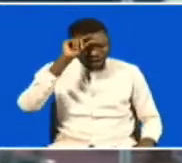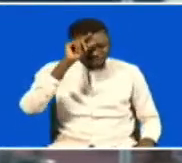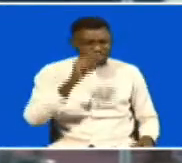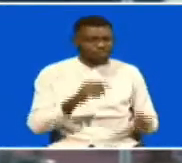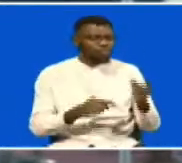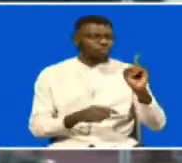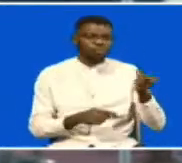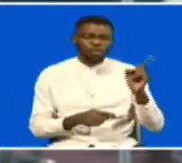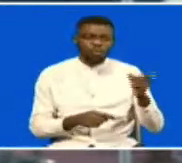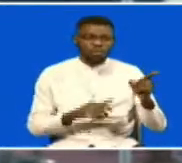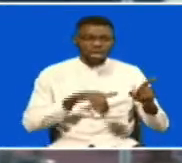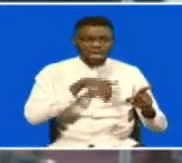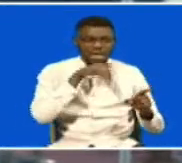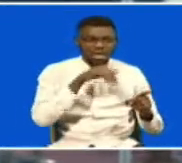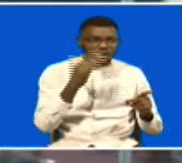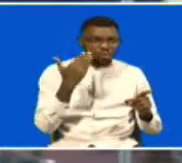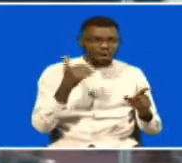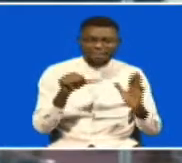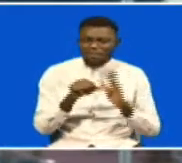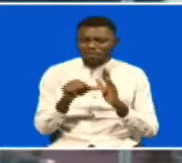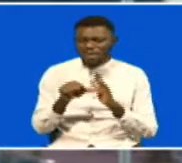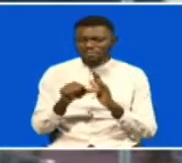dhidi ya kuvuruga usalama nchini.